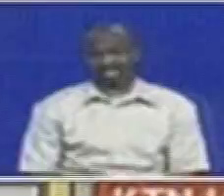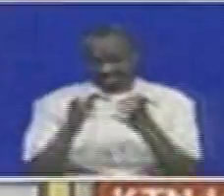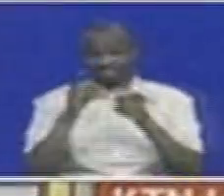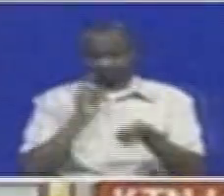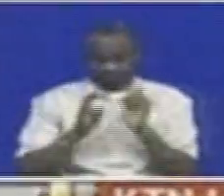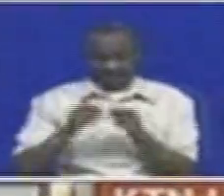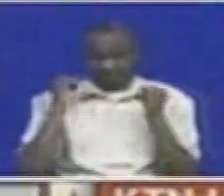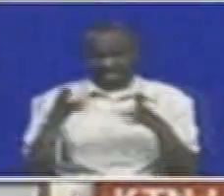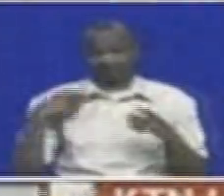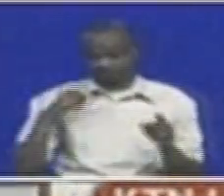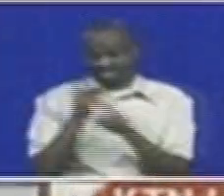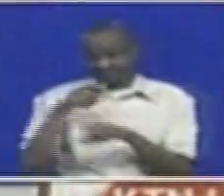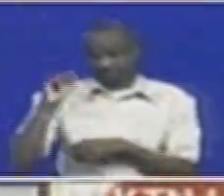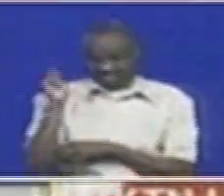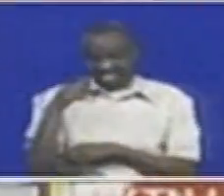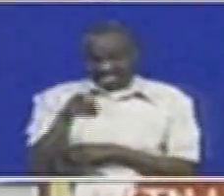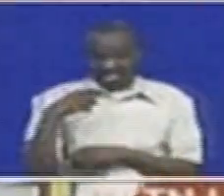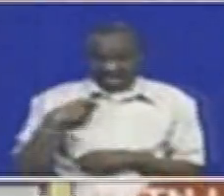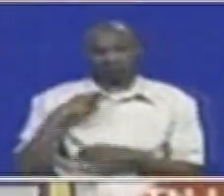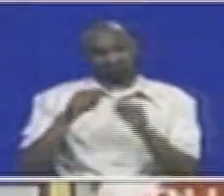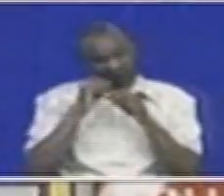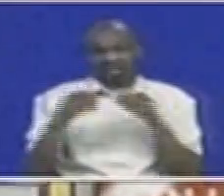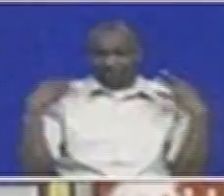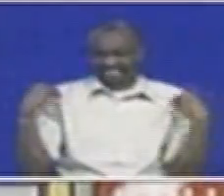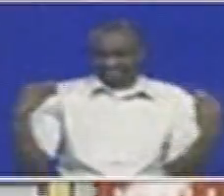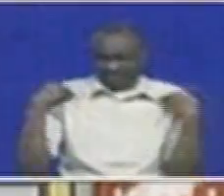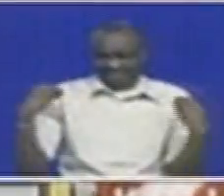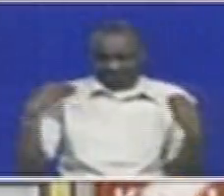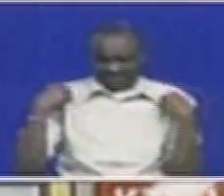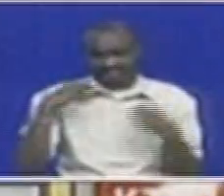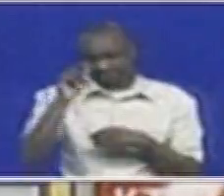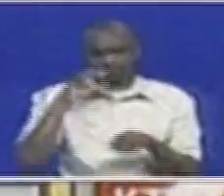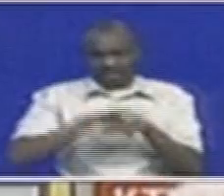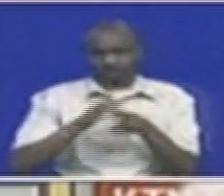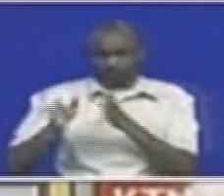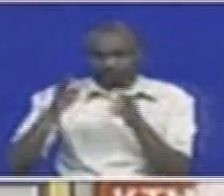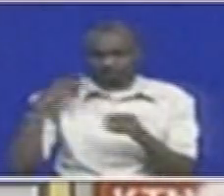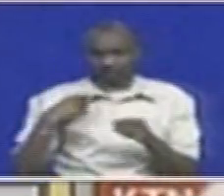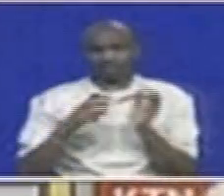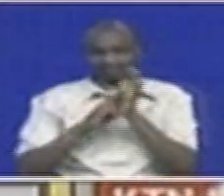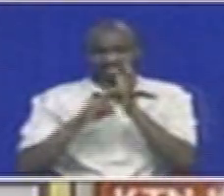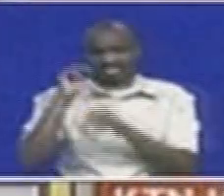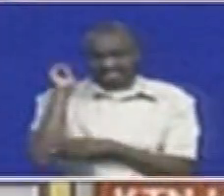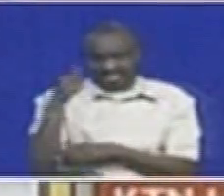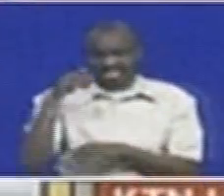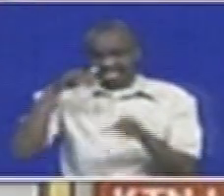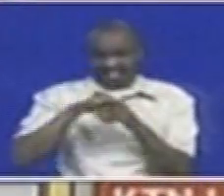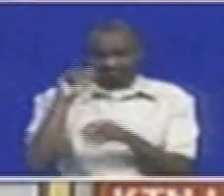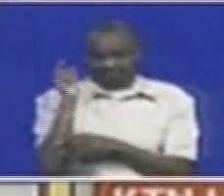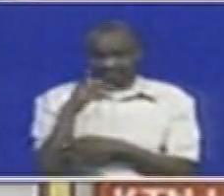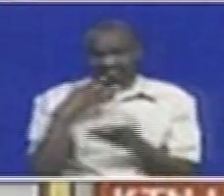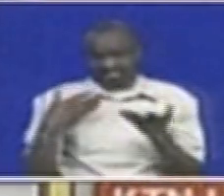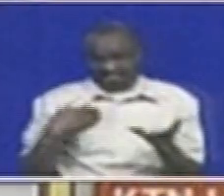Wanariadha wengi wa kutoka humu nchini wanaendelea kunoa makali yao wakiwa na matumaini ya kupata nafasi ya kuwakilisha Kenya kwenye makala ya kwanza ya